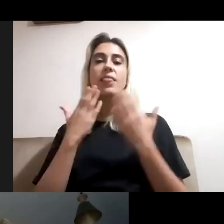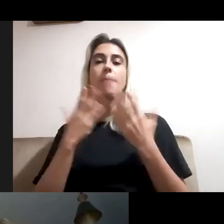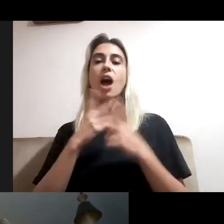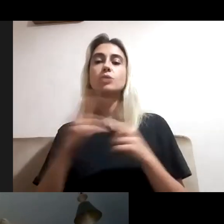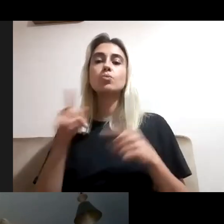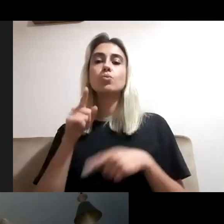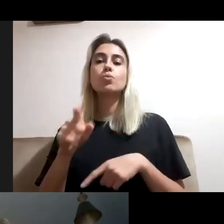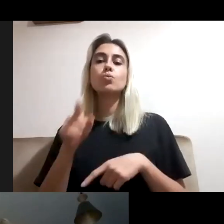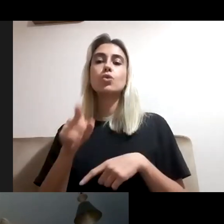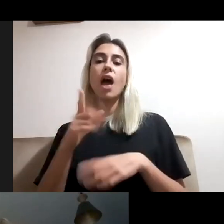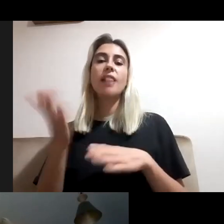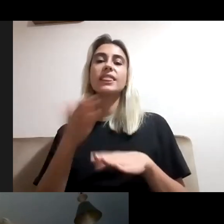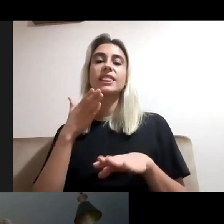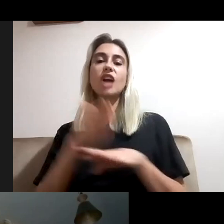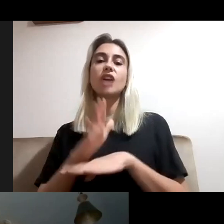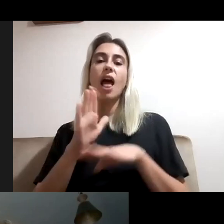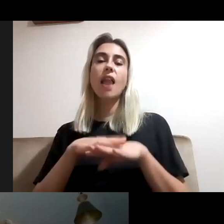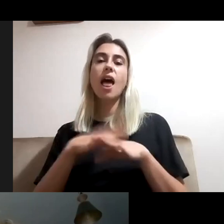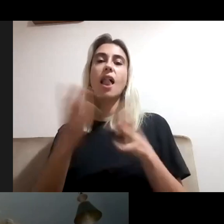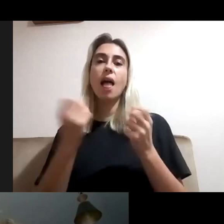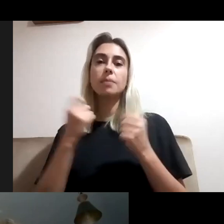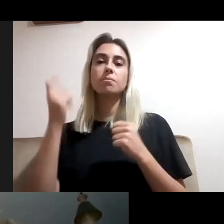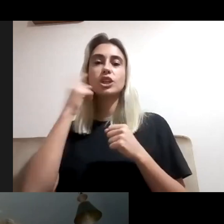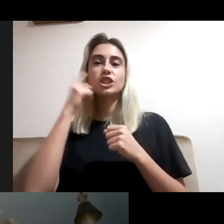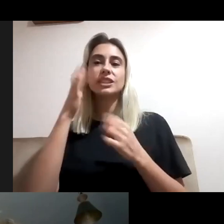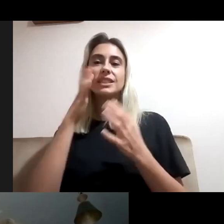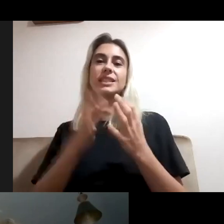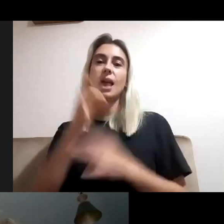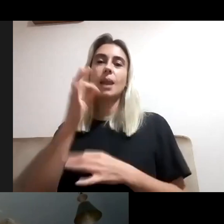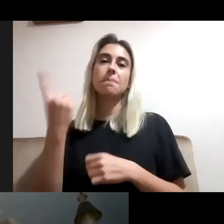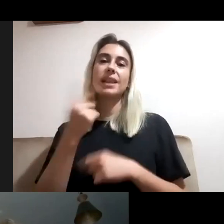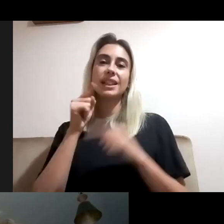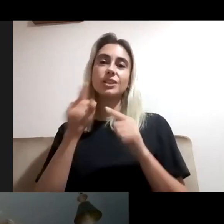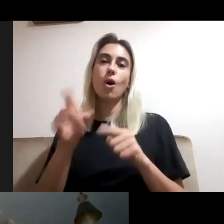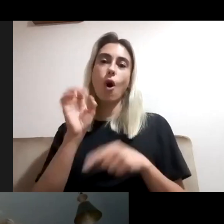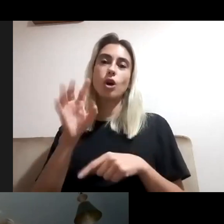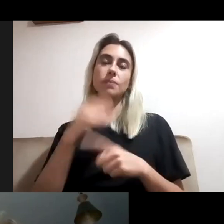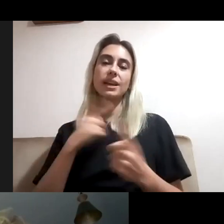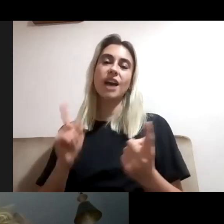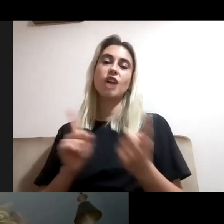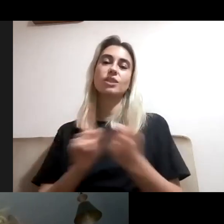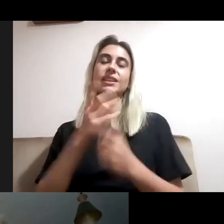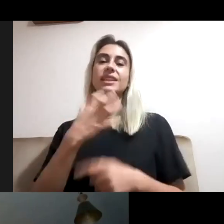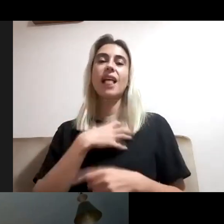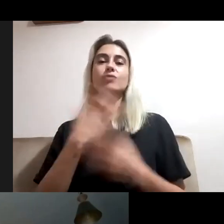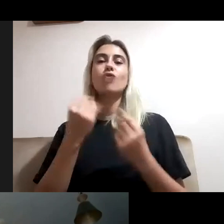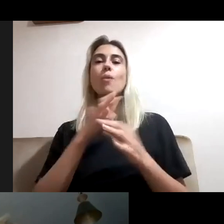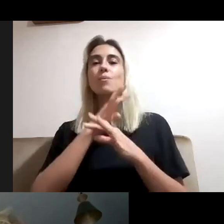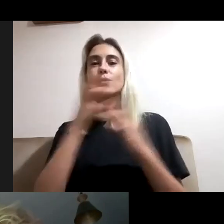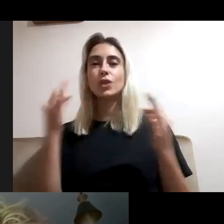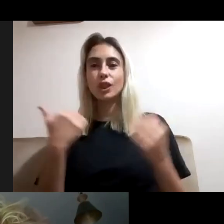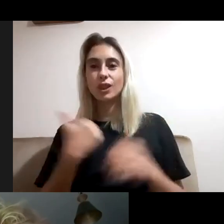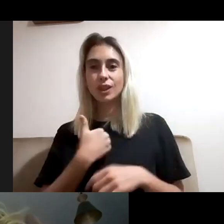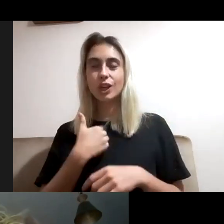en gerçekçi ele alan, en bilinçli ele alan insanlardan biriydiniz hocam benim karşılaştığım. O yüzden kendimi çok mutlu